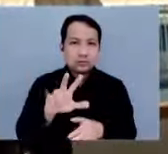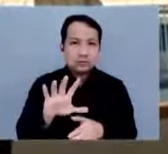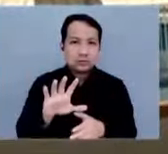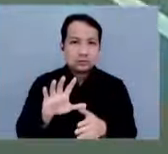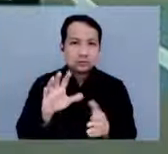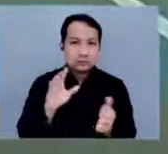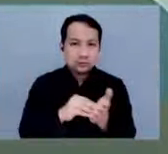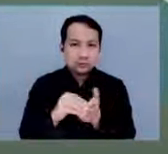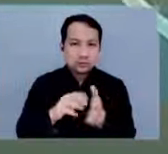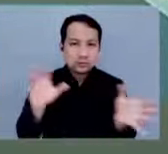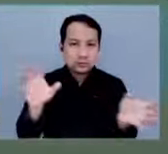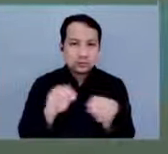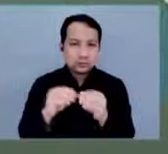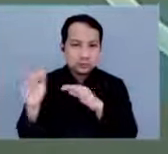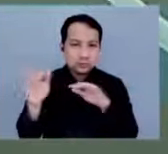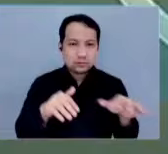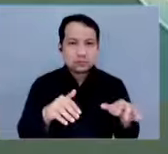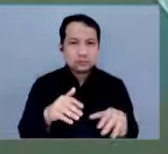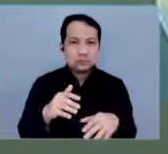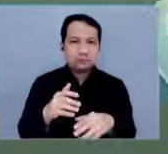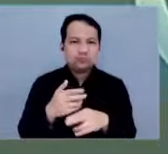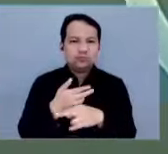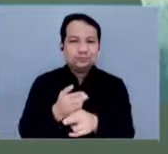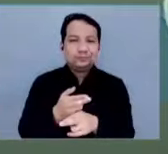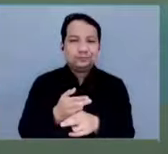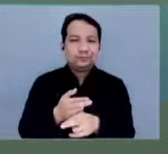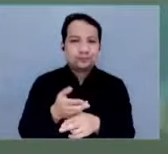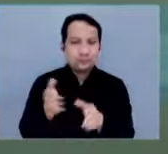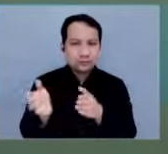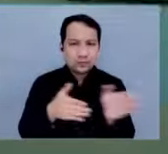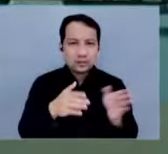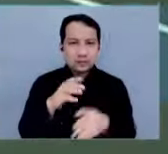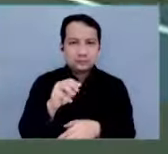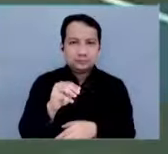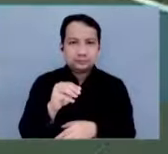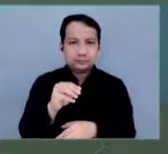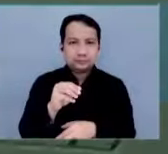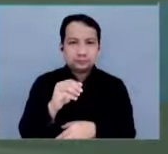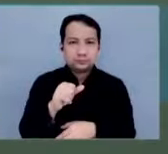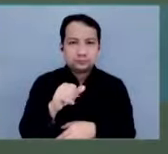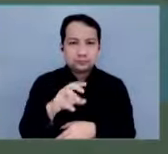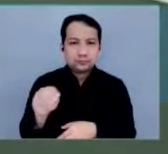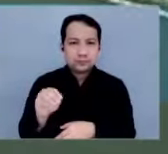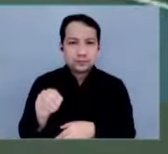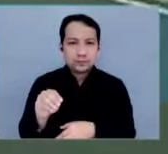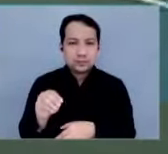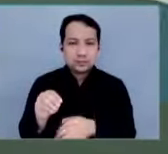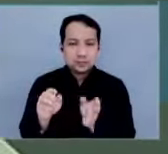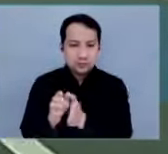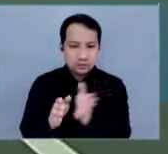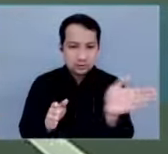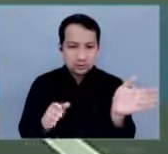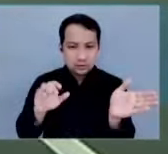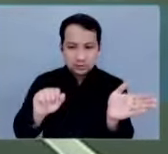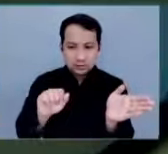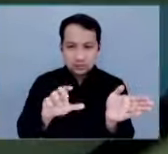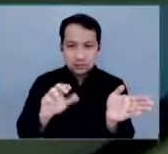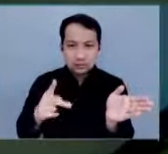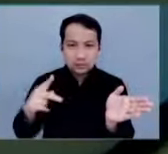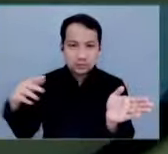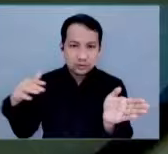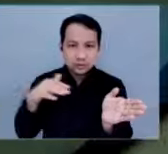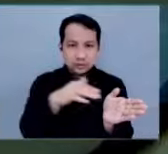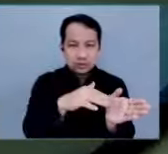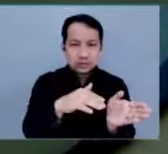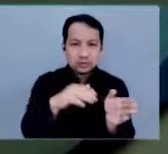nito. Bukod sa rehab ng NAIA, plano rin ng SMC na magtayo ng NAIA Bypass Road galing sa Skyway 3, pati elevated access